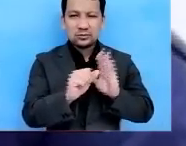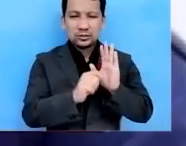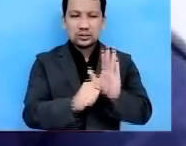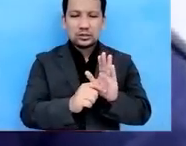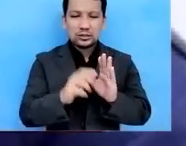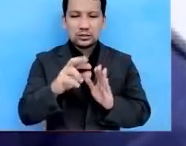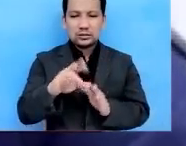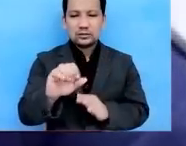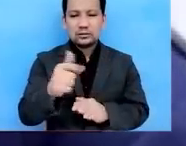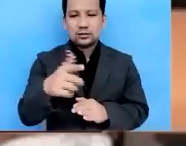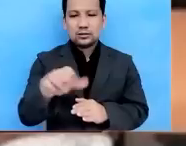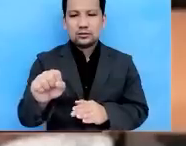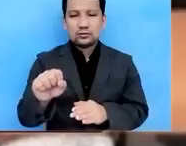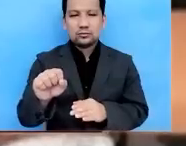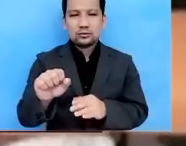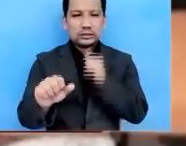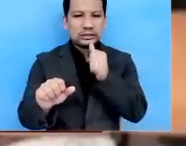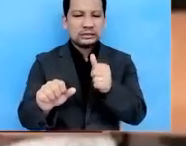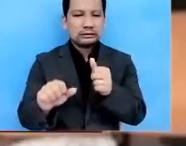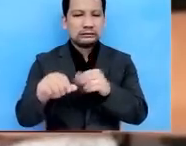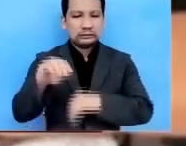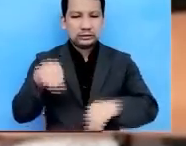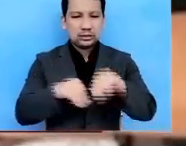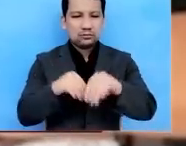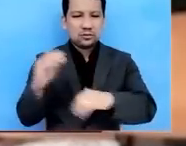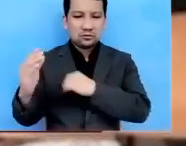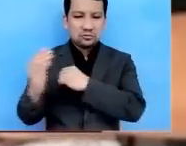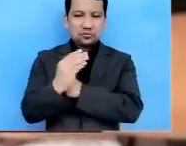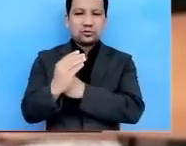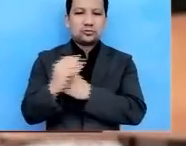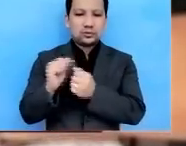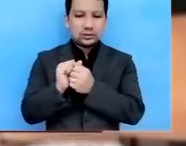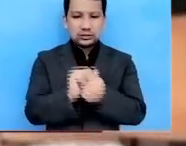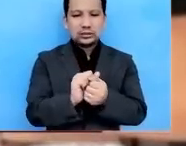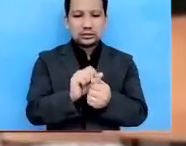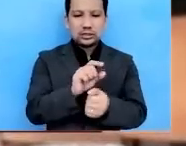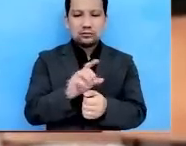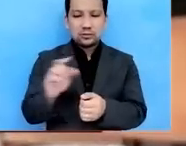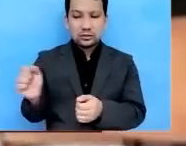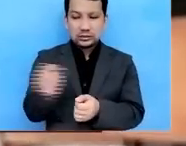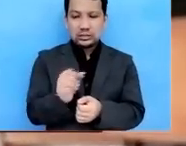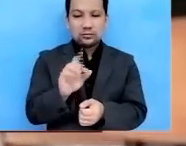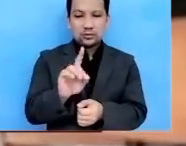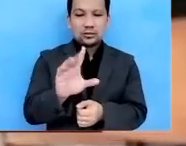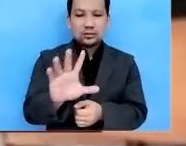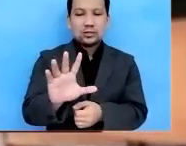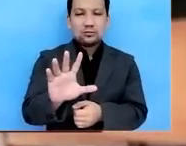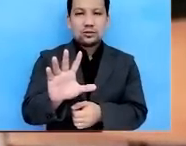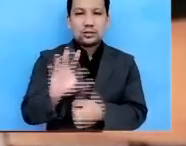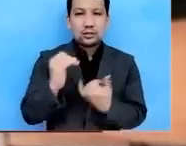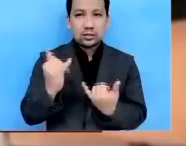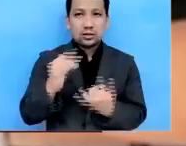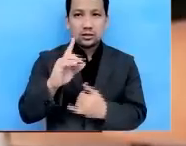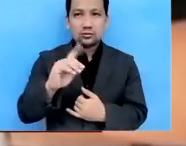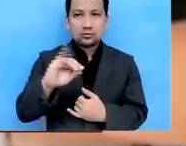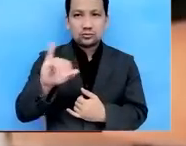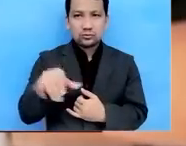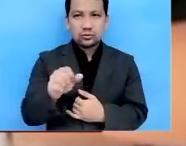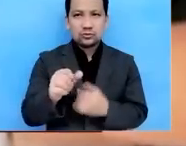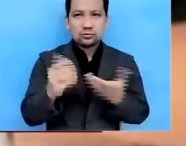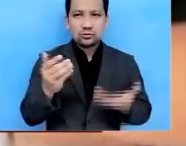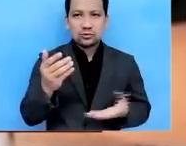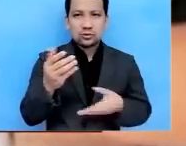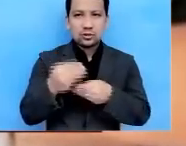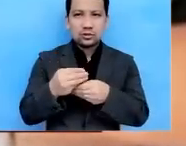ang kanyang testimonya. Pinilit lang umano siyang idawit si Dilima. Ngayon, ang Department of Justice gusto ng take 2